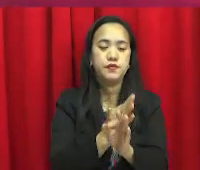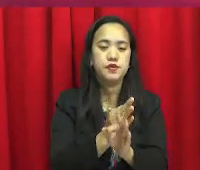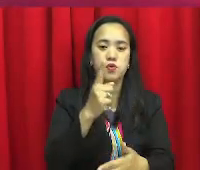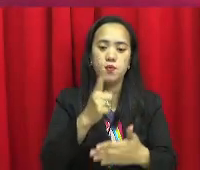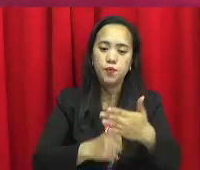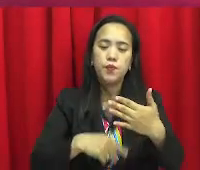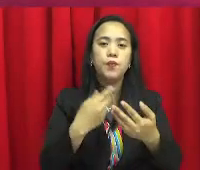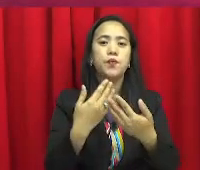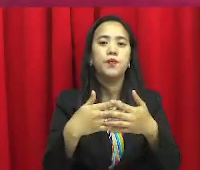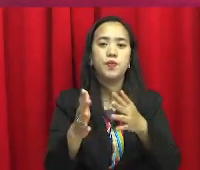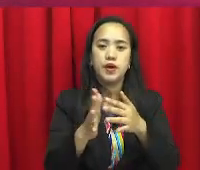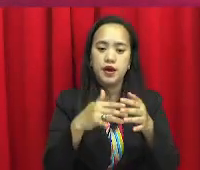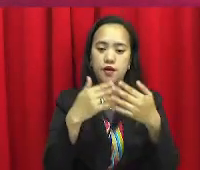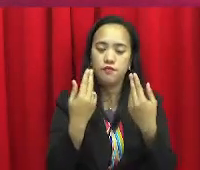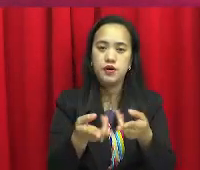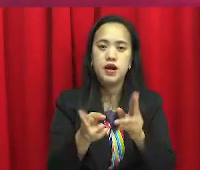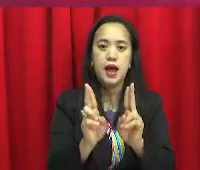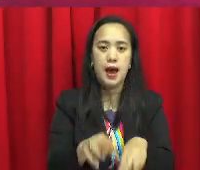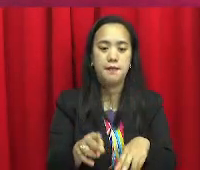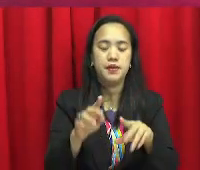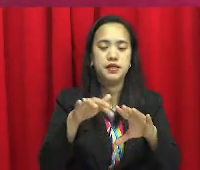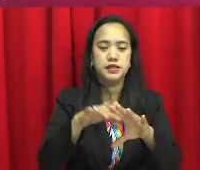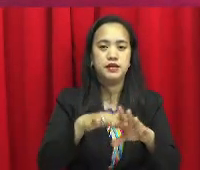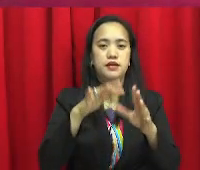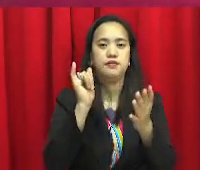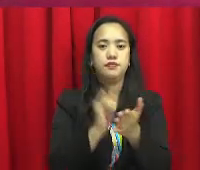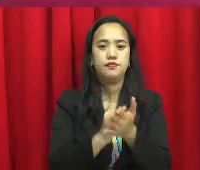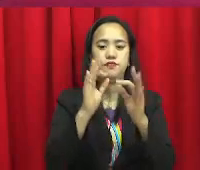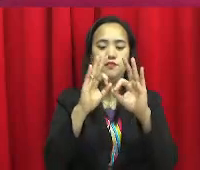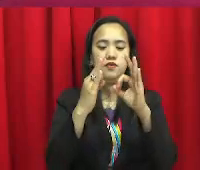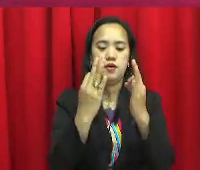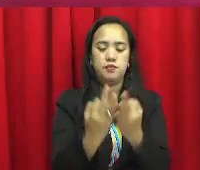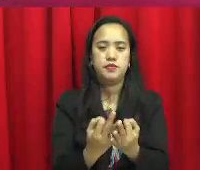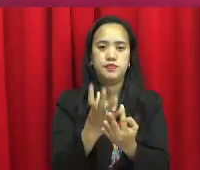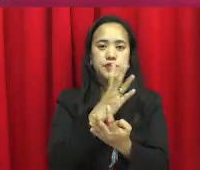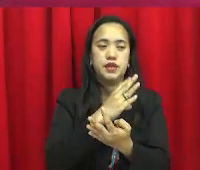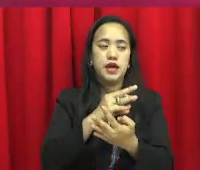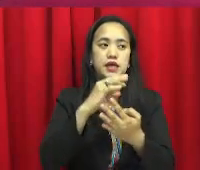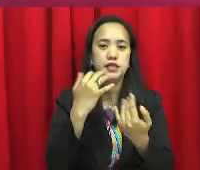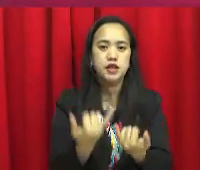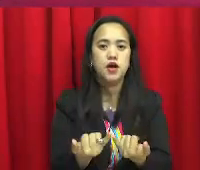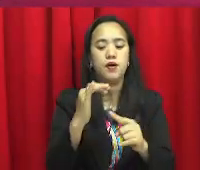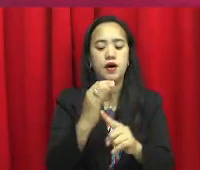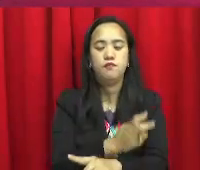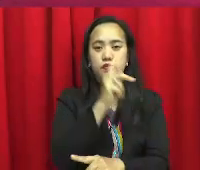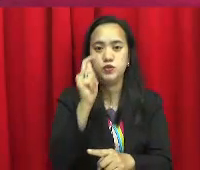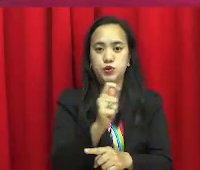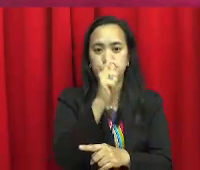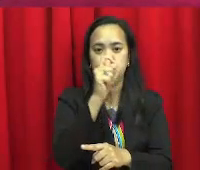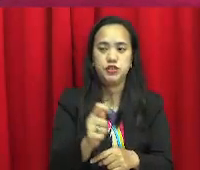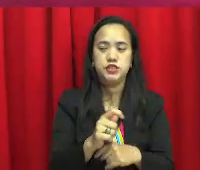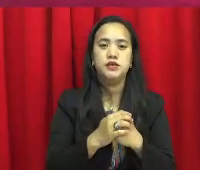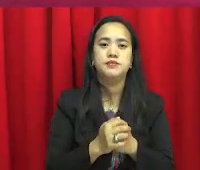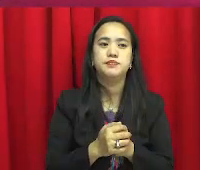ako'y naniniwala na nakatulong ito, lalong-lalo na po sa programa na ito, na every Tuesday,